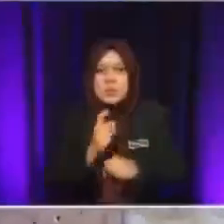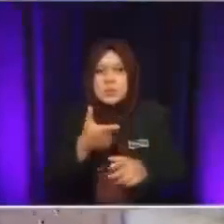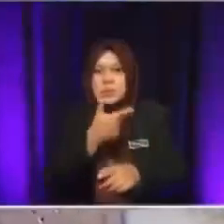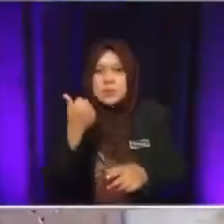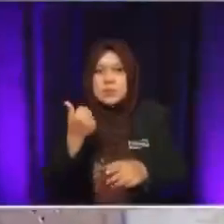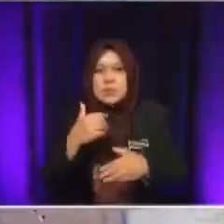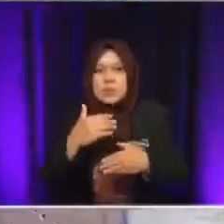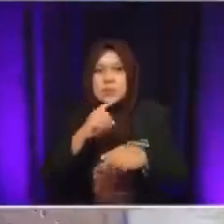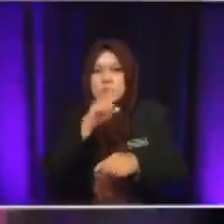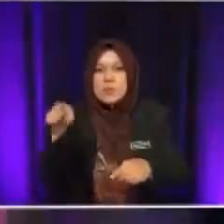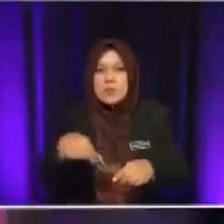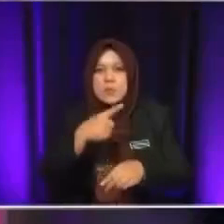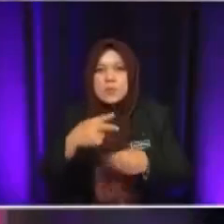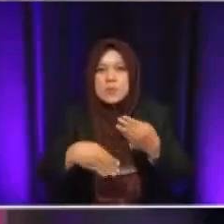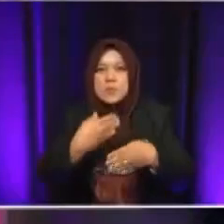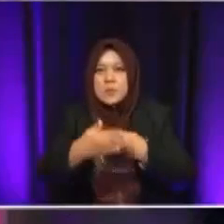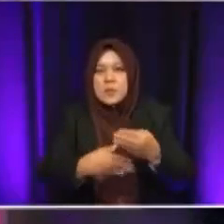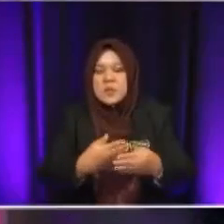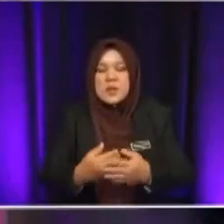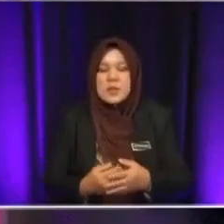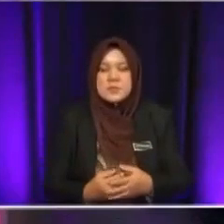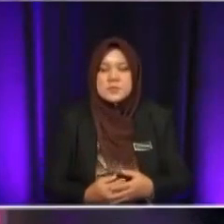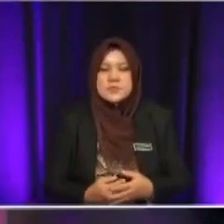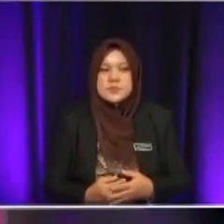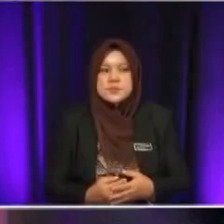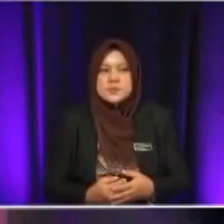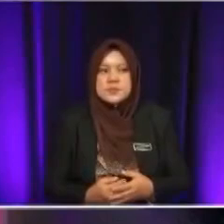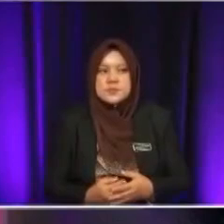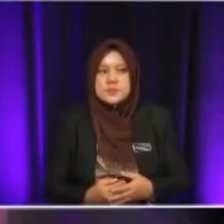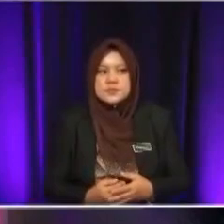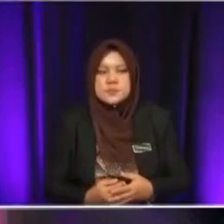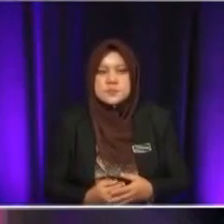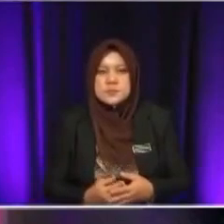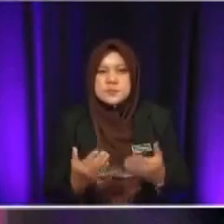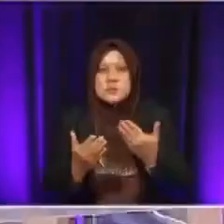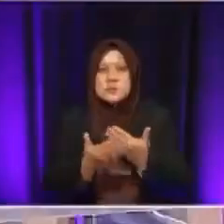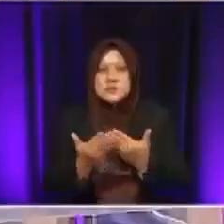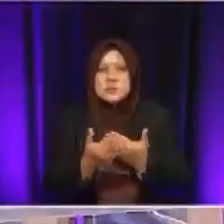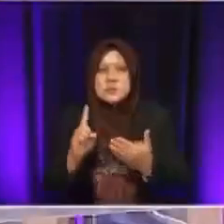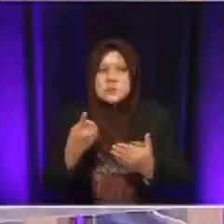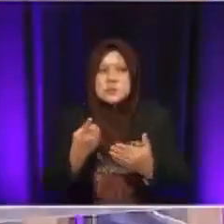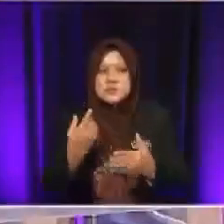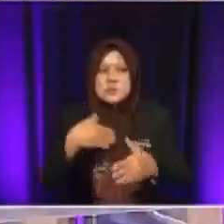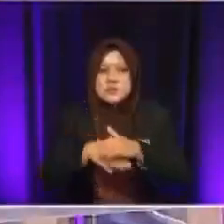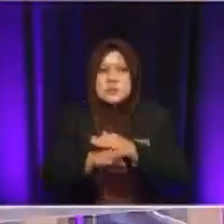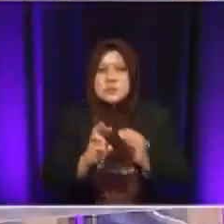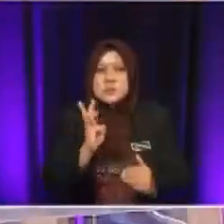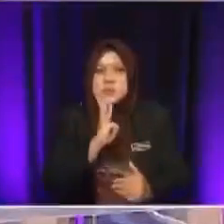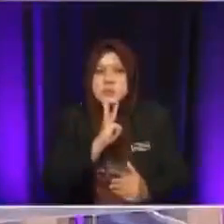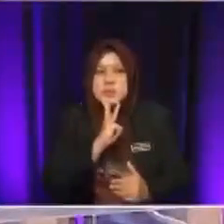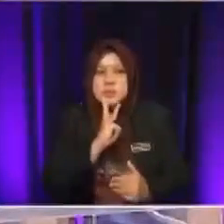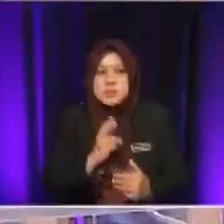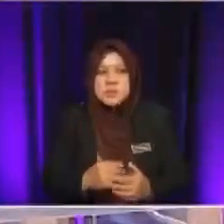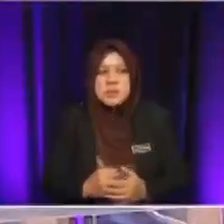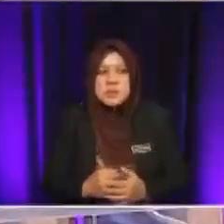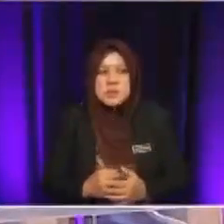botol ni bulat. Takut dia bergolek pula. Kesian ikan kita bergolek. Okey, so senang saja. Kita masukkan air dahulu. Okey, sebelum kita masukkan